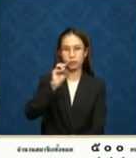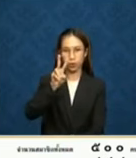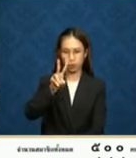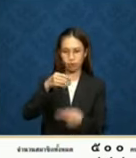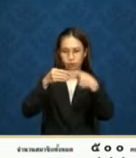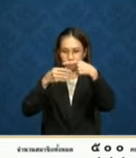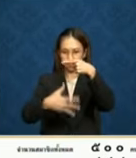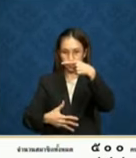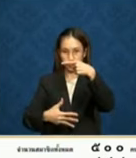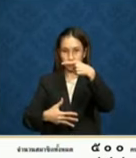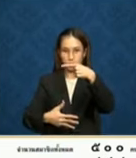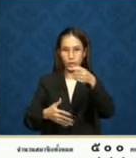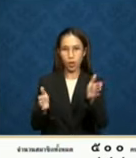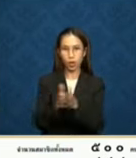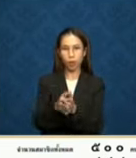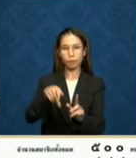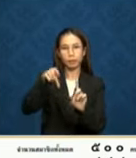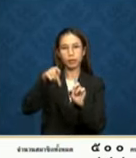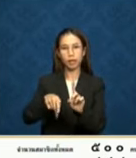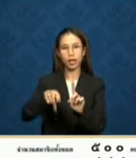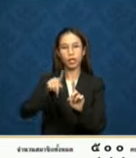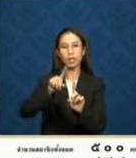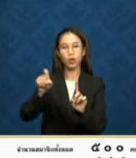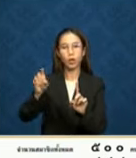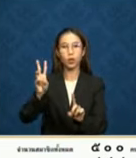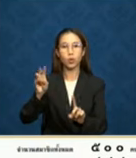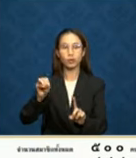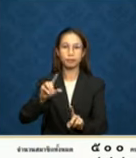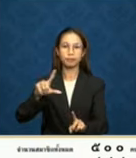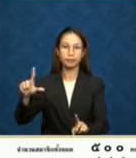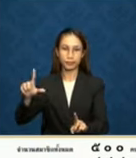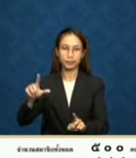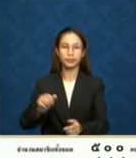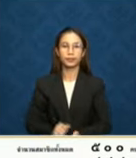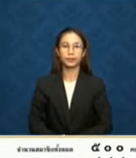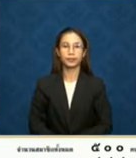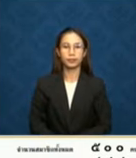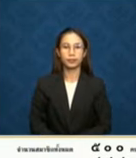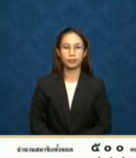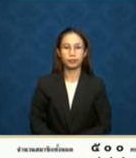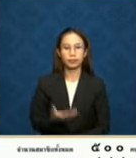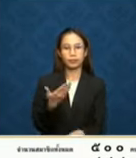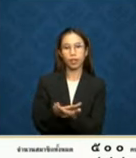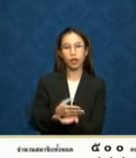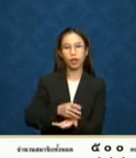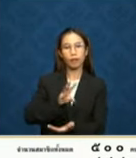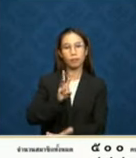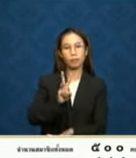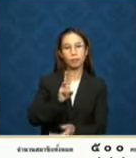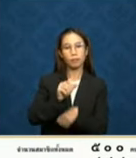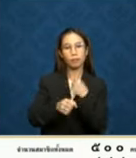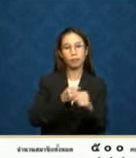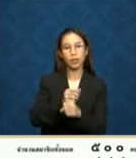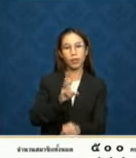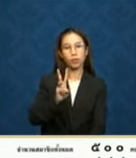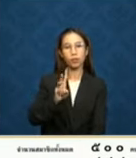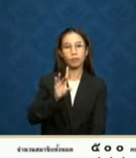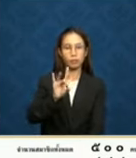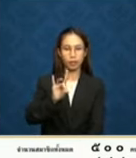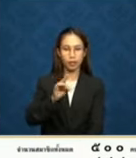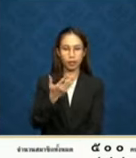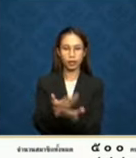บรวมงประมาณ 1160 ล้าน รวมกงบ 68 นะครับอีกกว่า